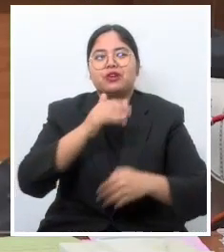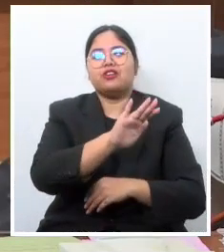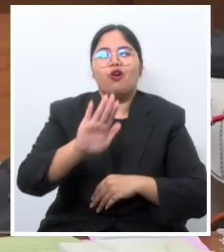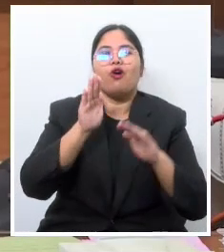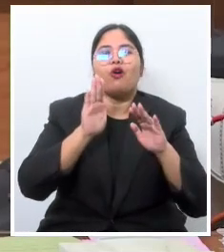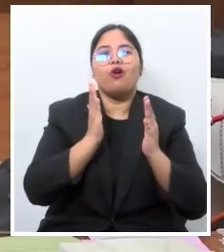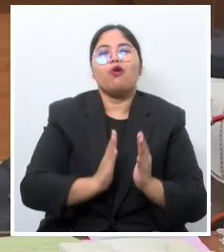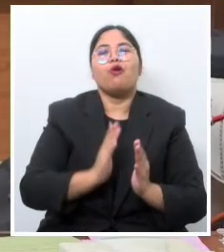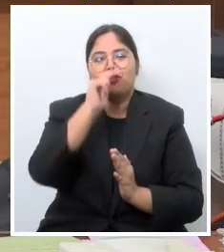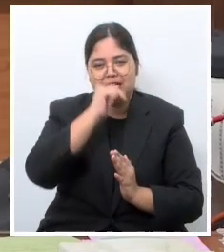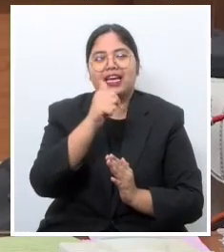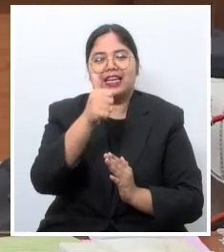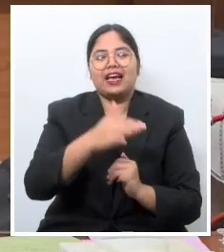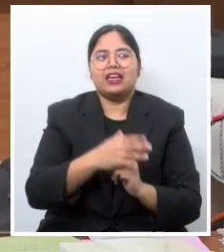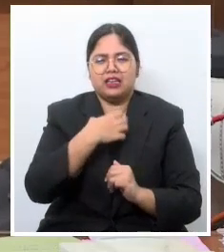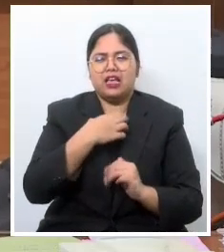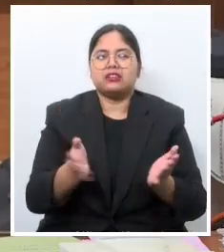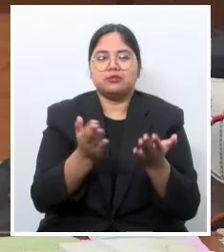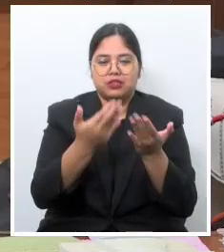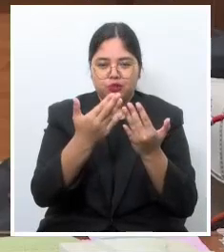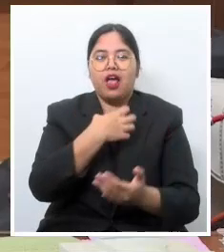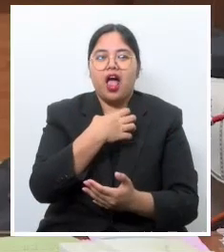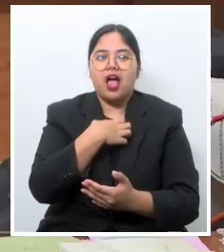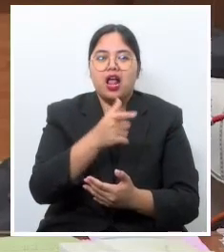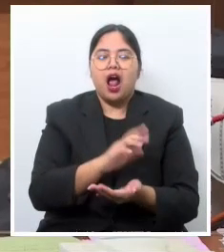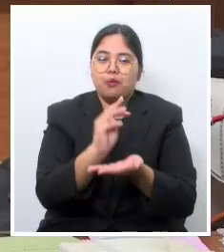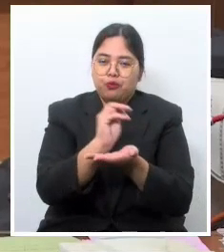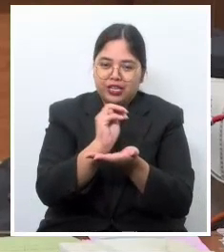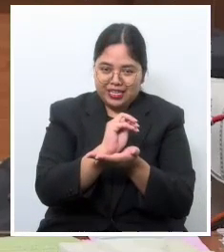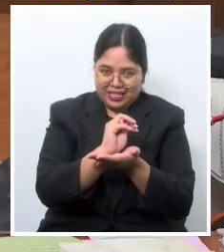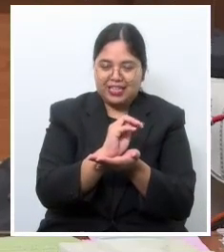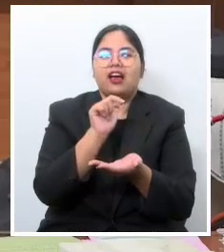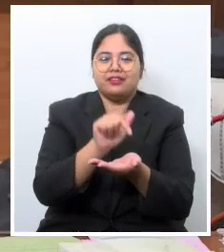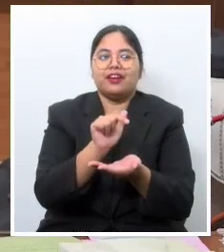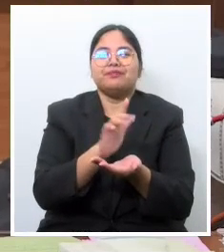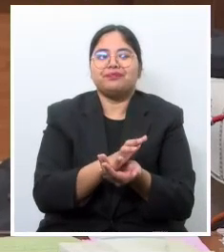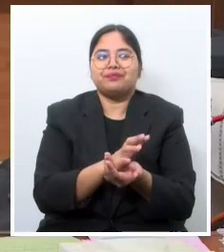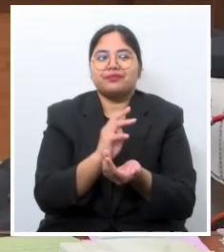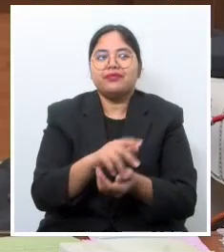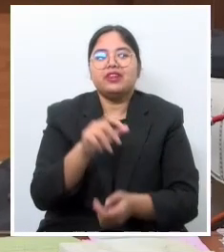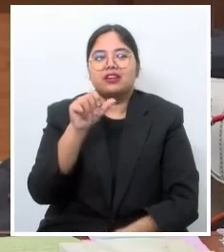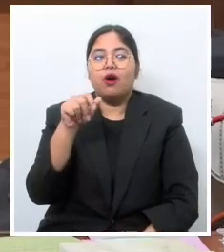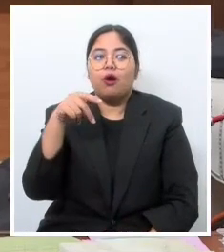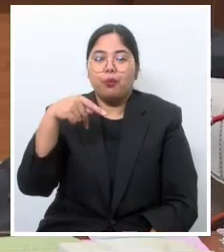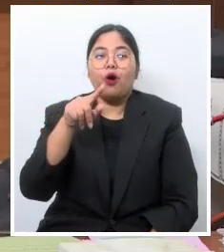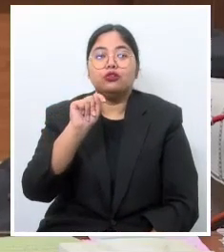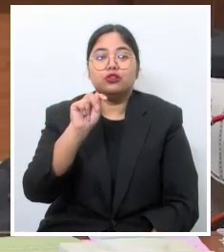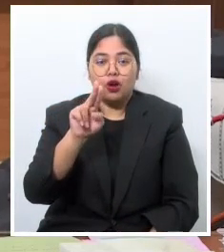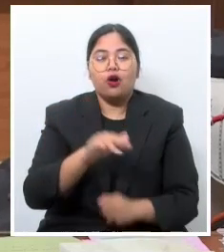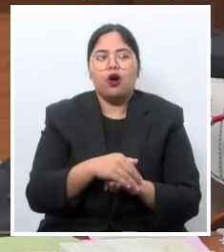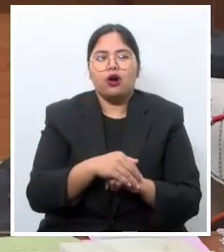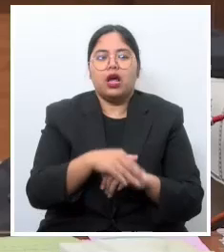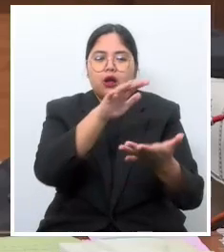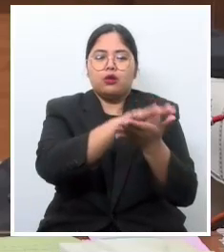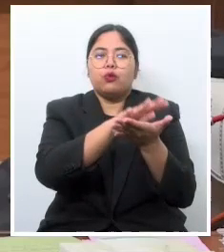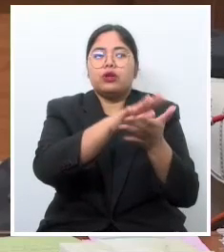จึงเป็นเรื่องที่เราอยากให้ทางมูลธิไทยรัฐทางสพฐเนี่ยอยากให้โรงเรียนต่างๆ